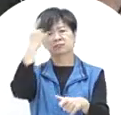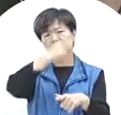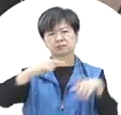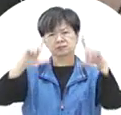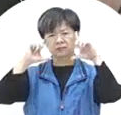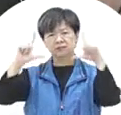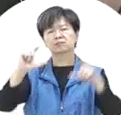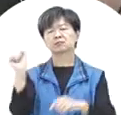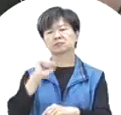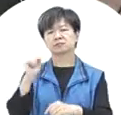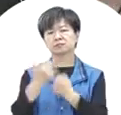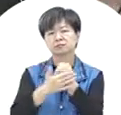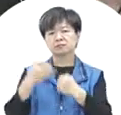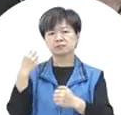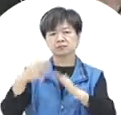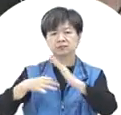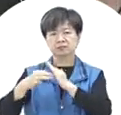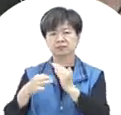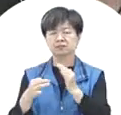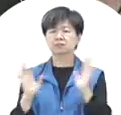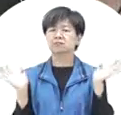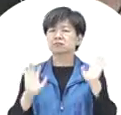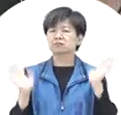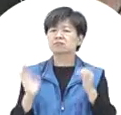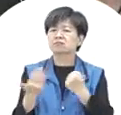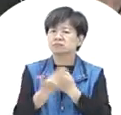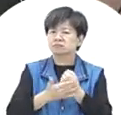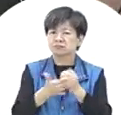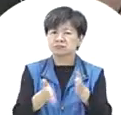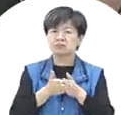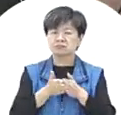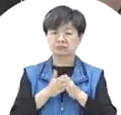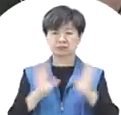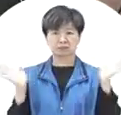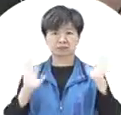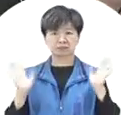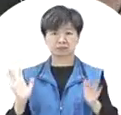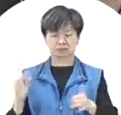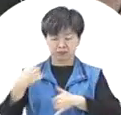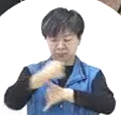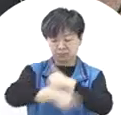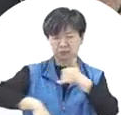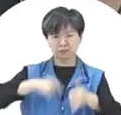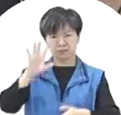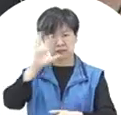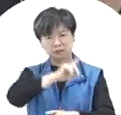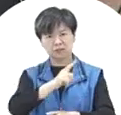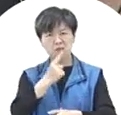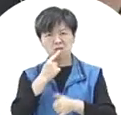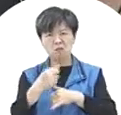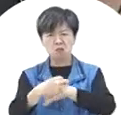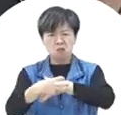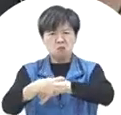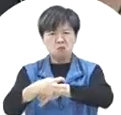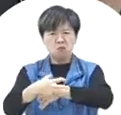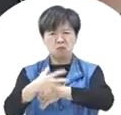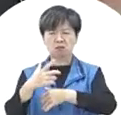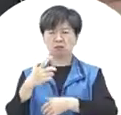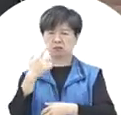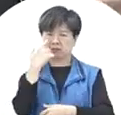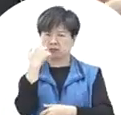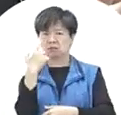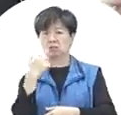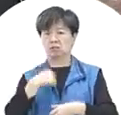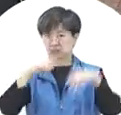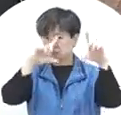保护我们新店地区的孩子们。还有小朋友身上有不明的红肿，这样子一大块，这些我都有